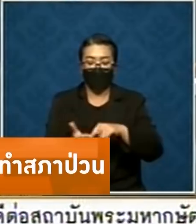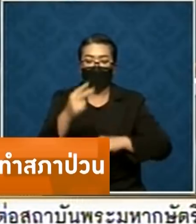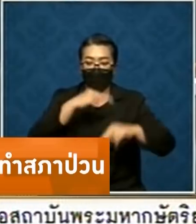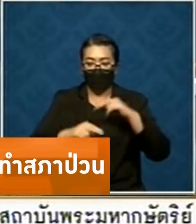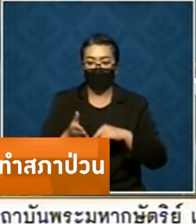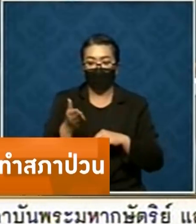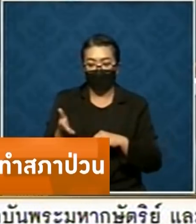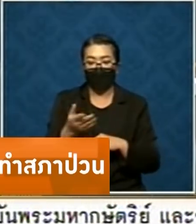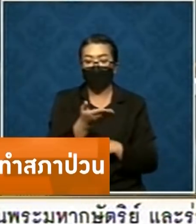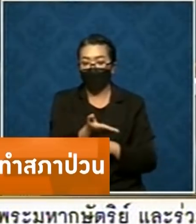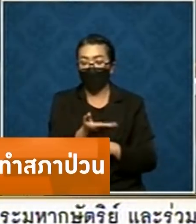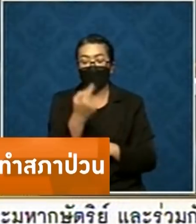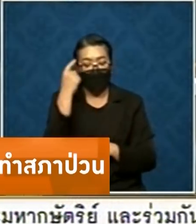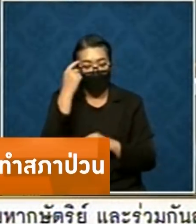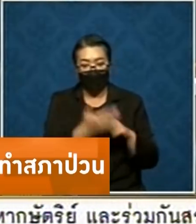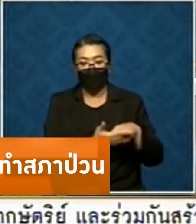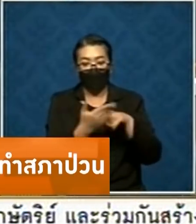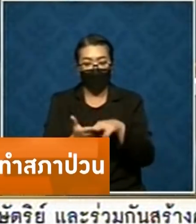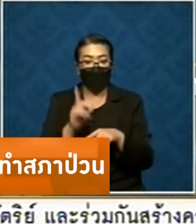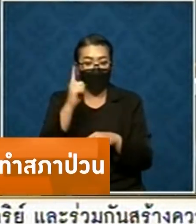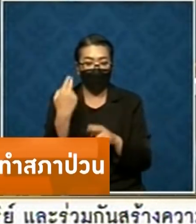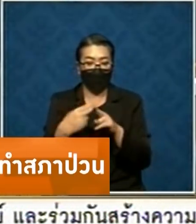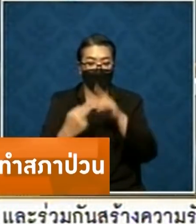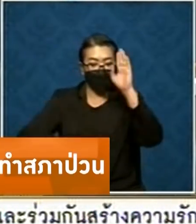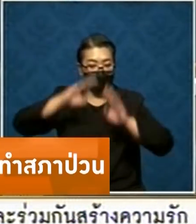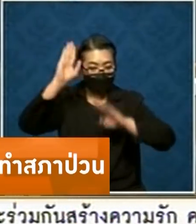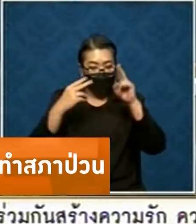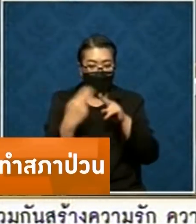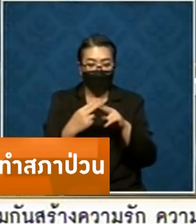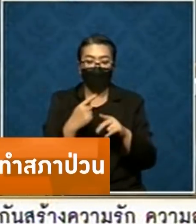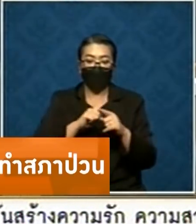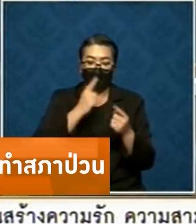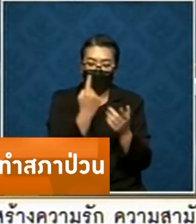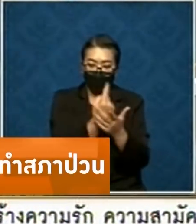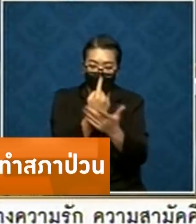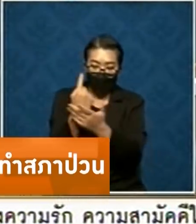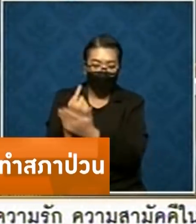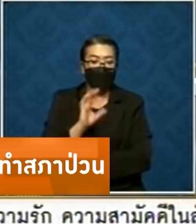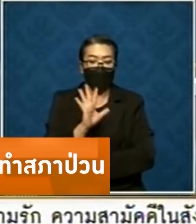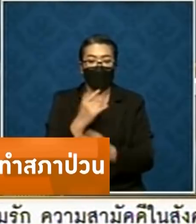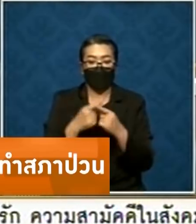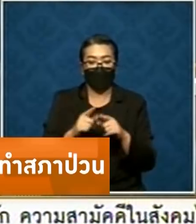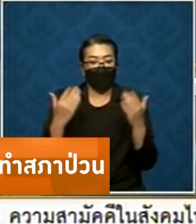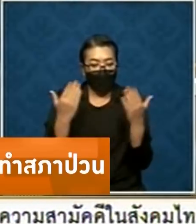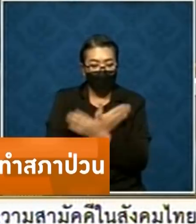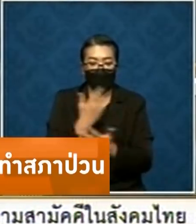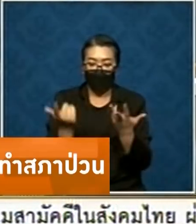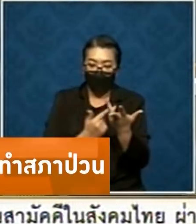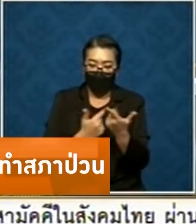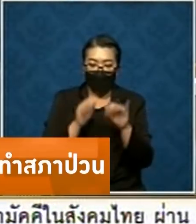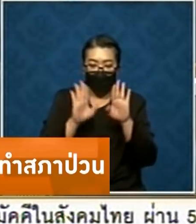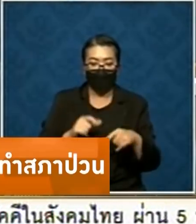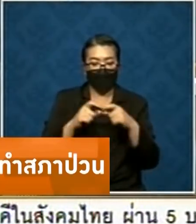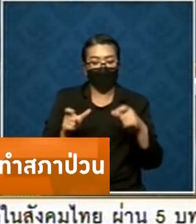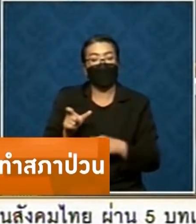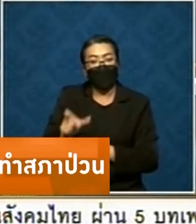เพื่อไทยนะครับอ่ามีการอยู่แต่ไม่แสดงตนส่วนก้าวไกลนั้นแสดงตนนะครับบางคนบอกกับ